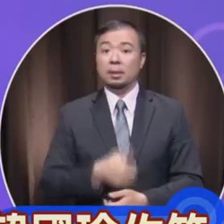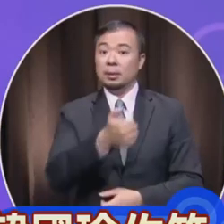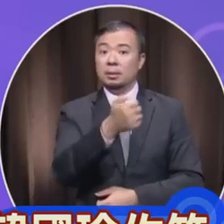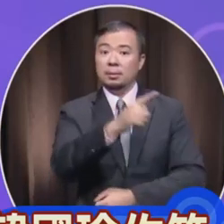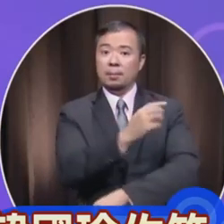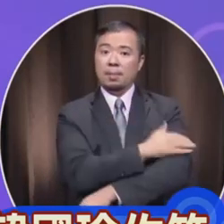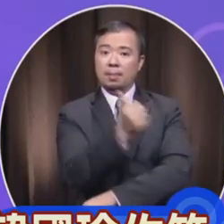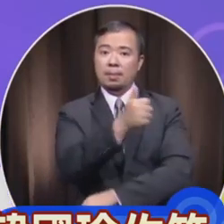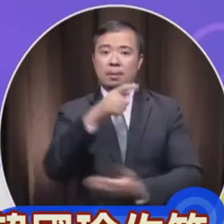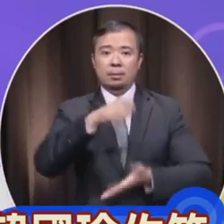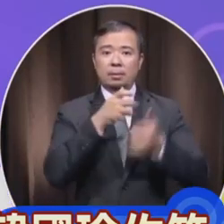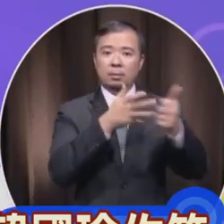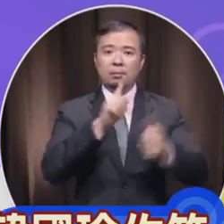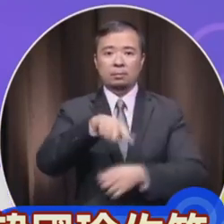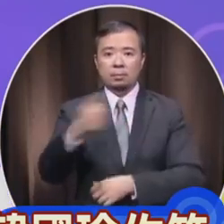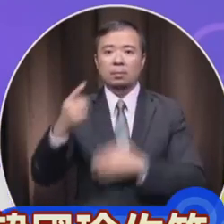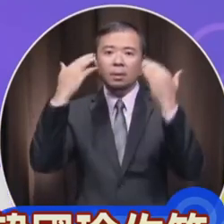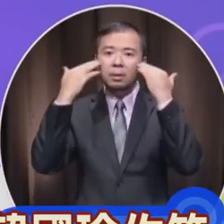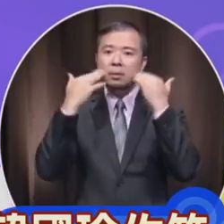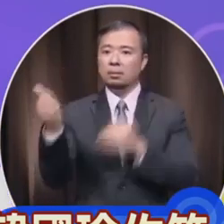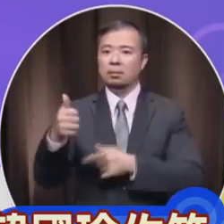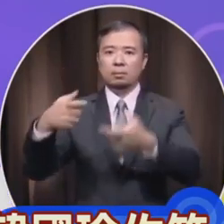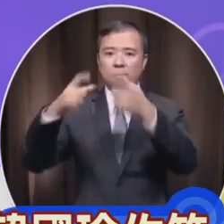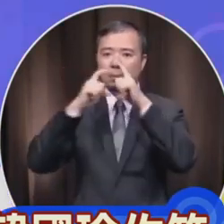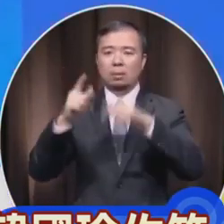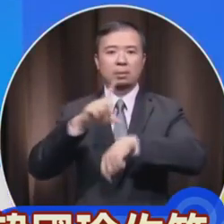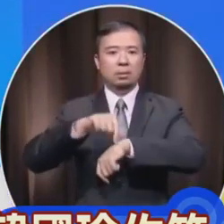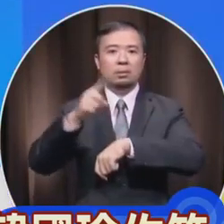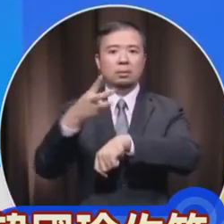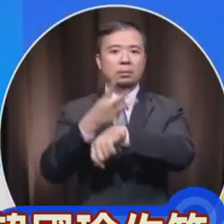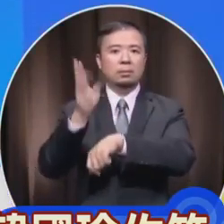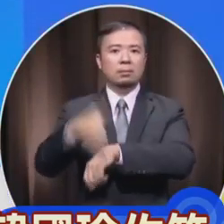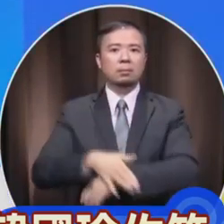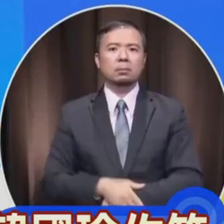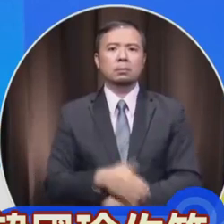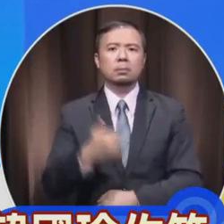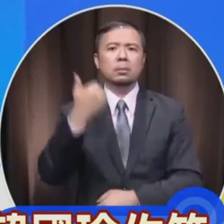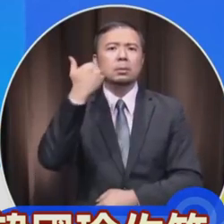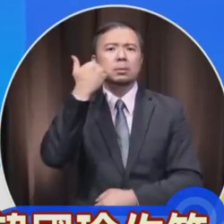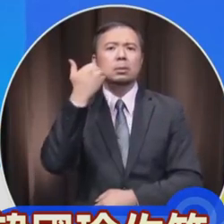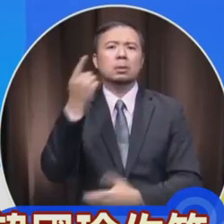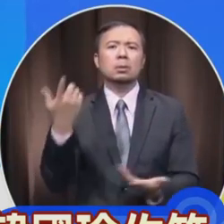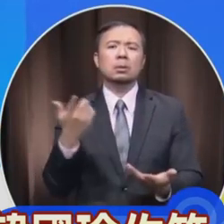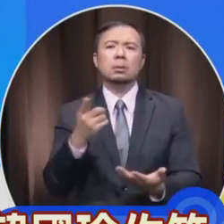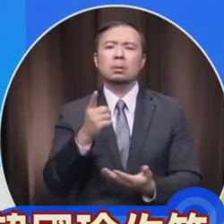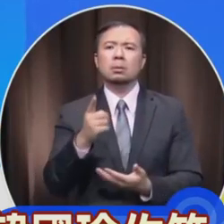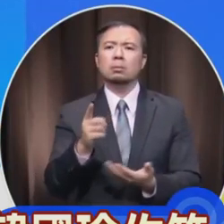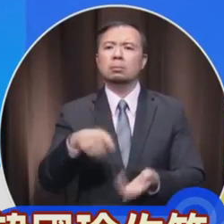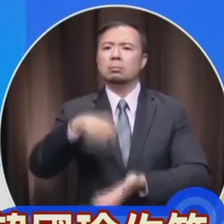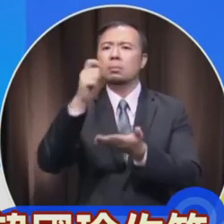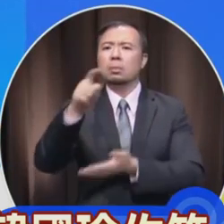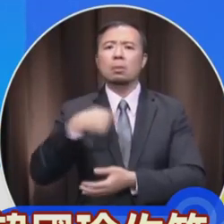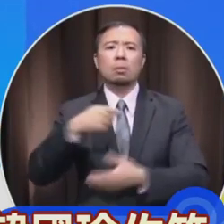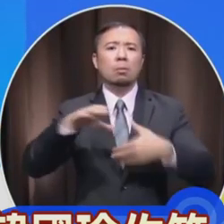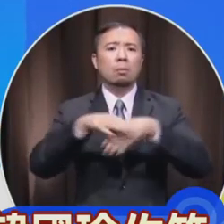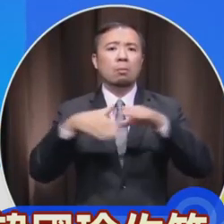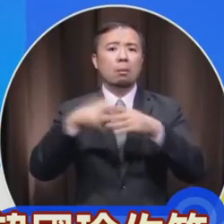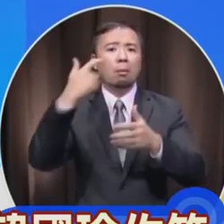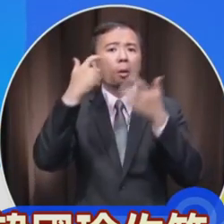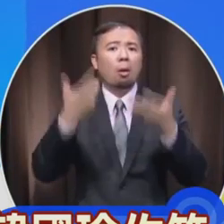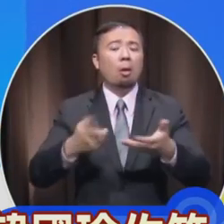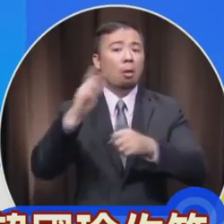接下来请韩国瑜先生回答，时间三分半。 谁说我不重视文化的？谁说我不重视文创？就是因为我过去